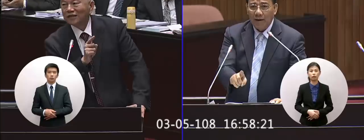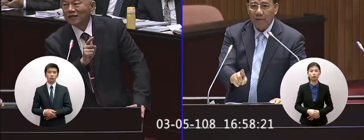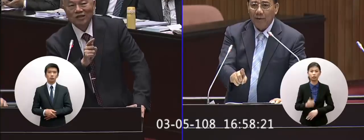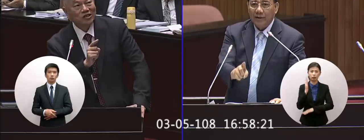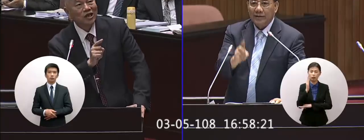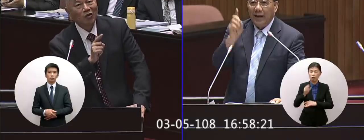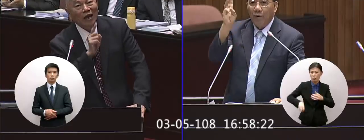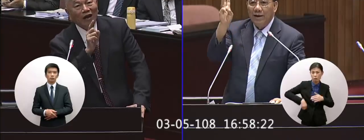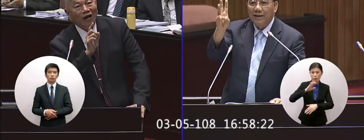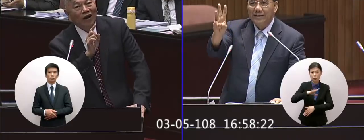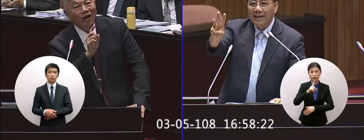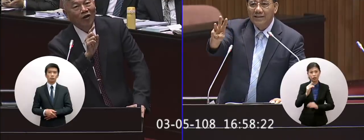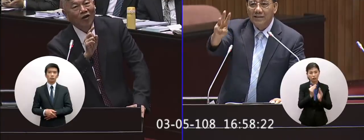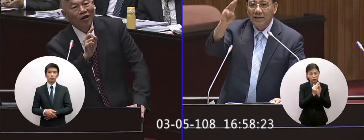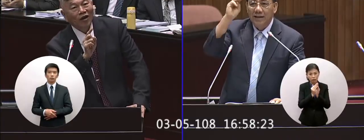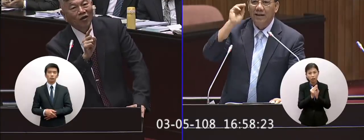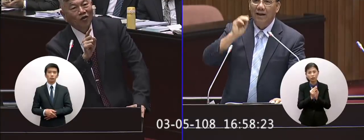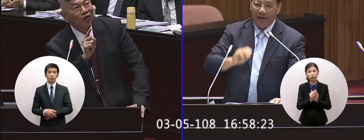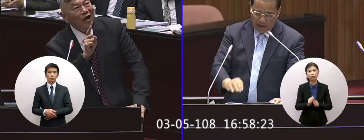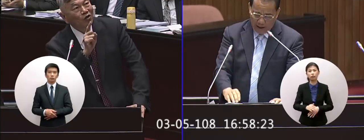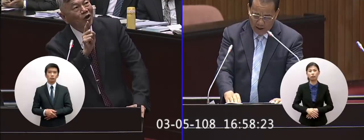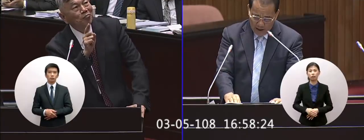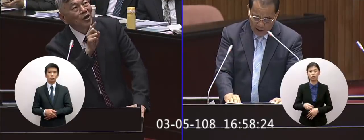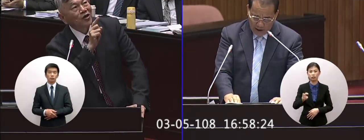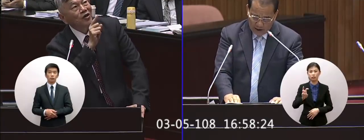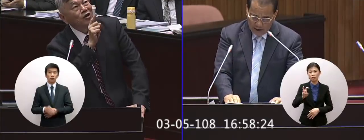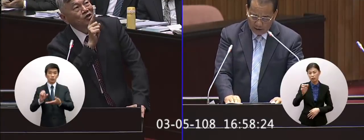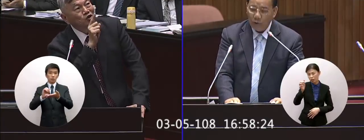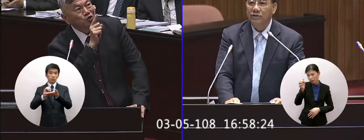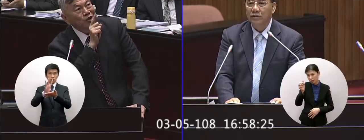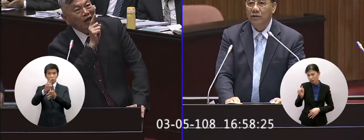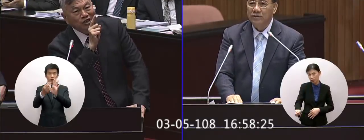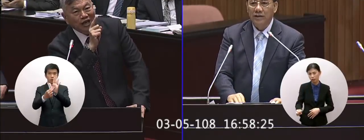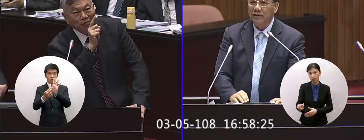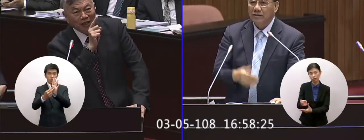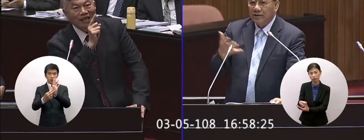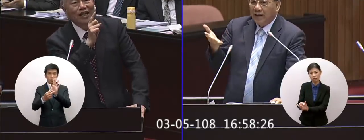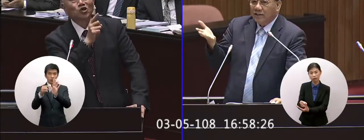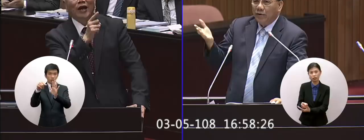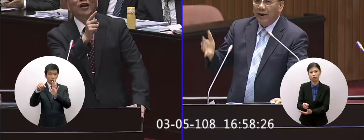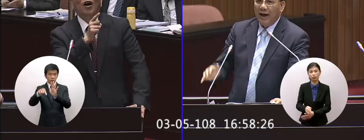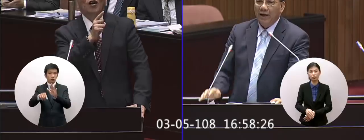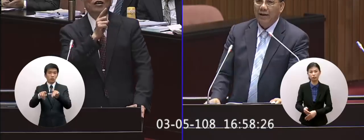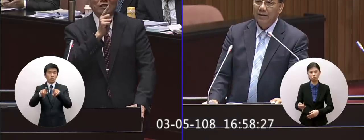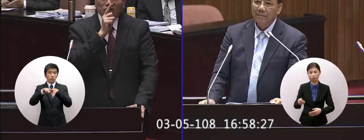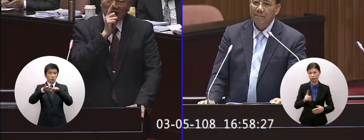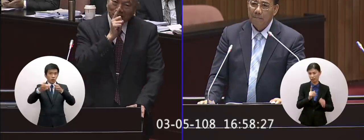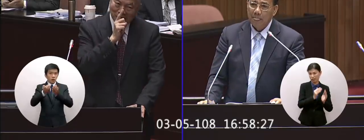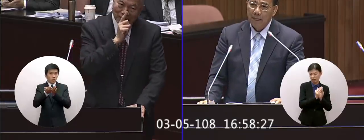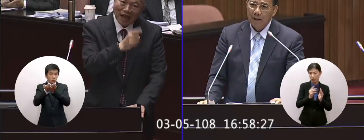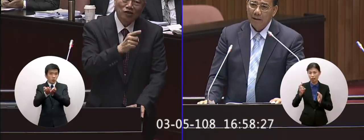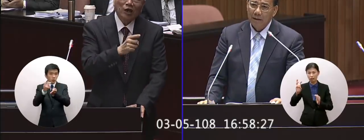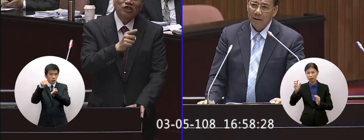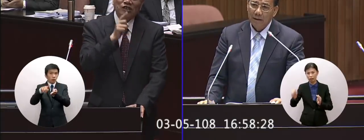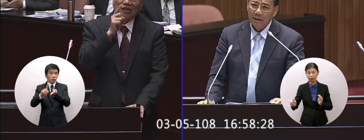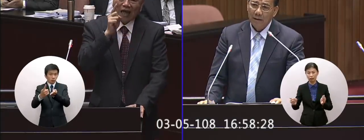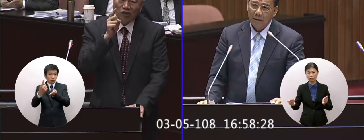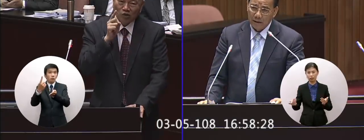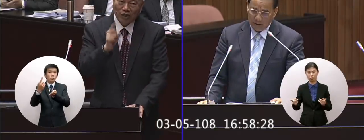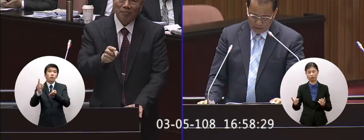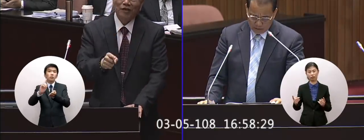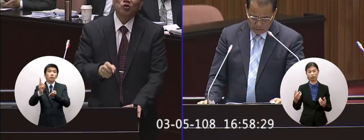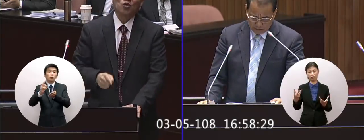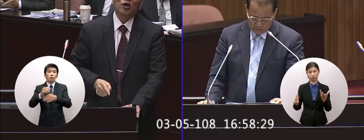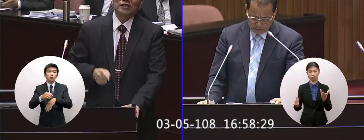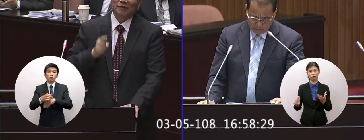资1兆才换了个30亿的一个投资， 啊，这个平台船，哦，这台平台船进